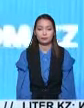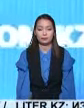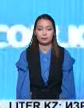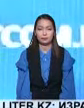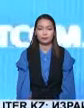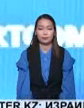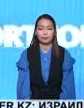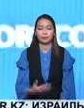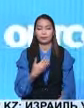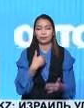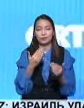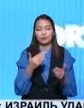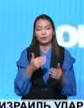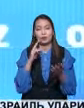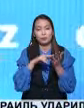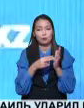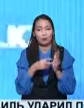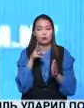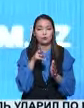Мы составили дорожную карту на